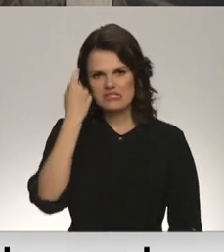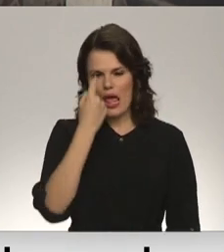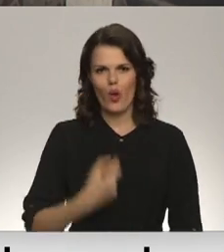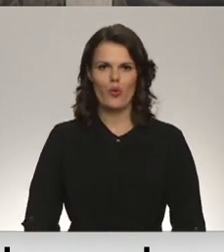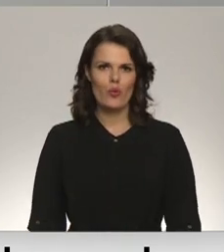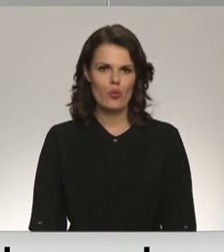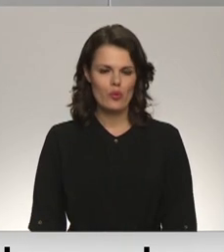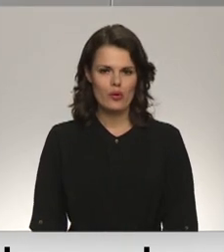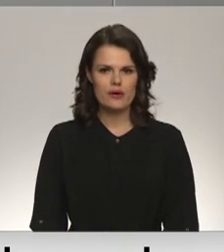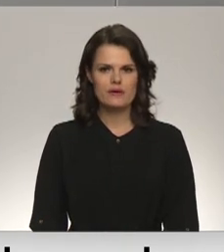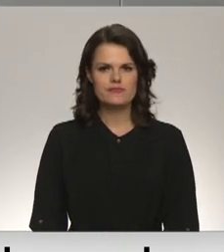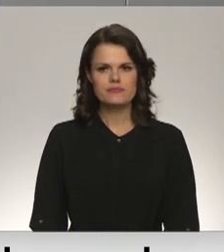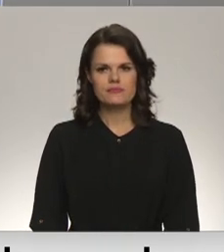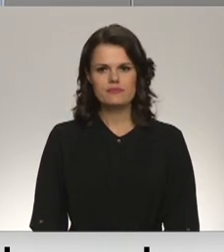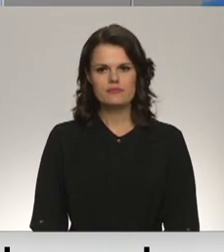reportāžā.